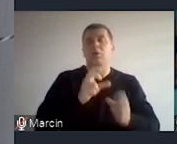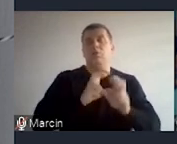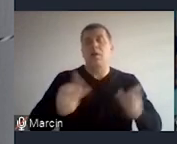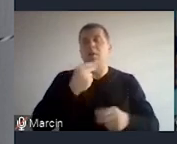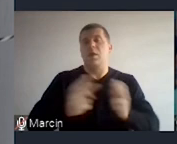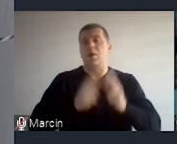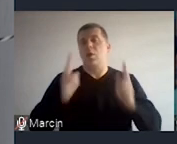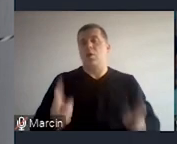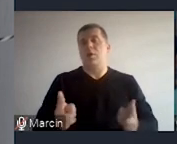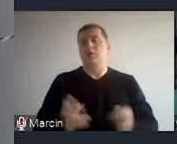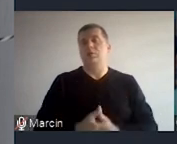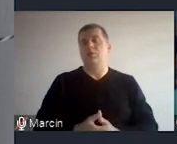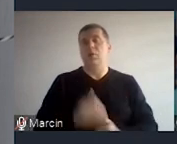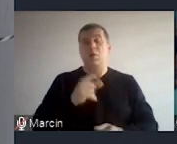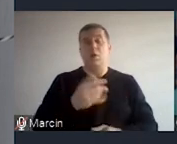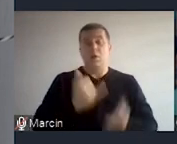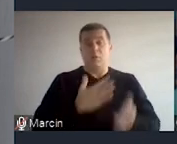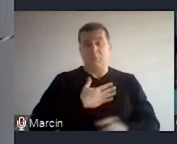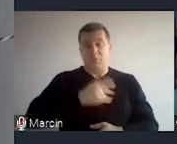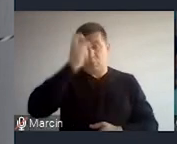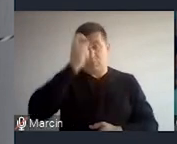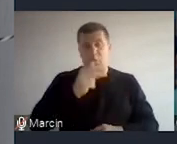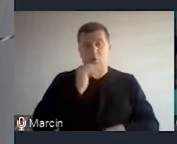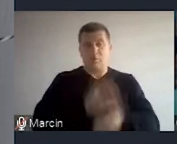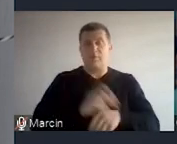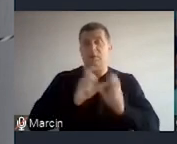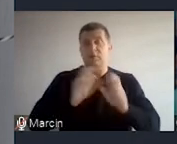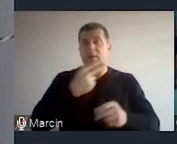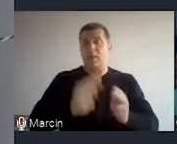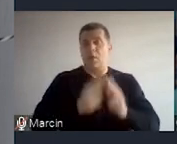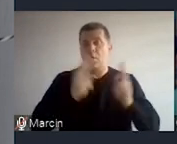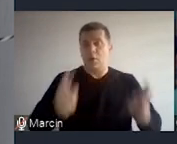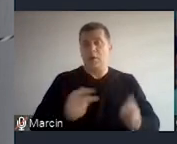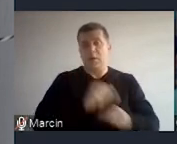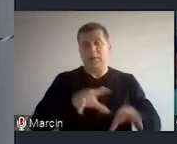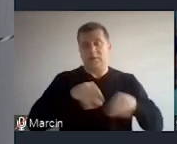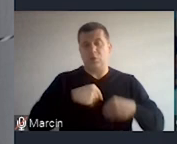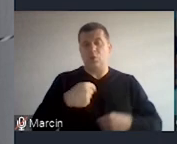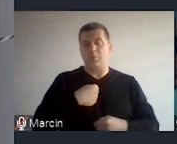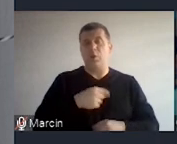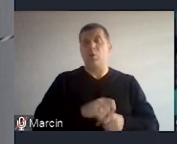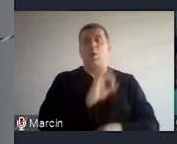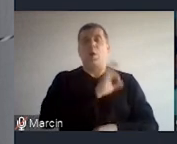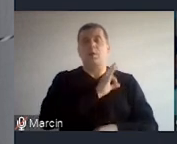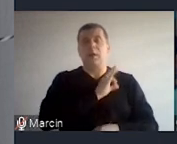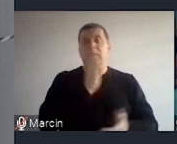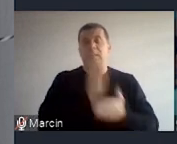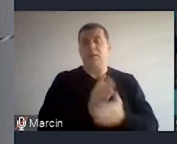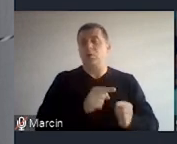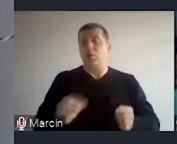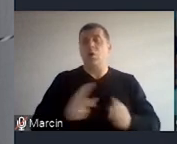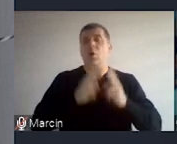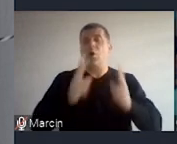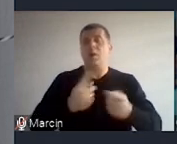nieokreślony. Oznacza to, że jeżeli mam człowieka na czas nieokreślony, który jest zatrudniony u mnie, to oddelegowuję go tylko na